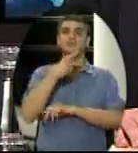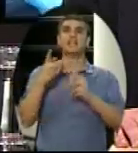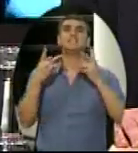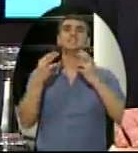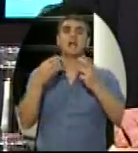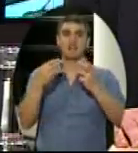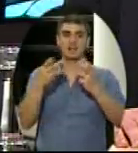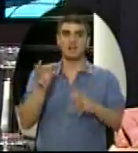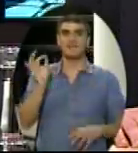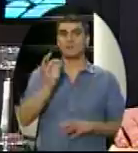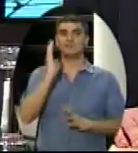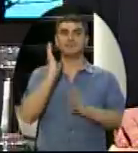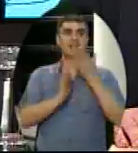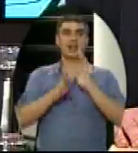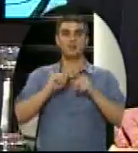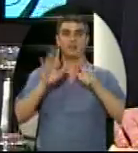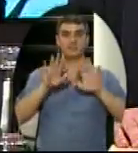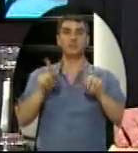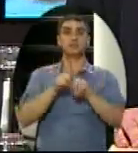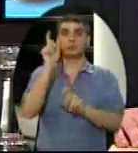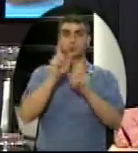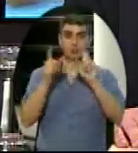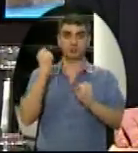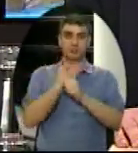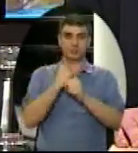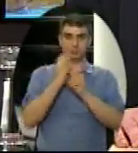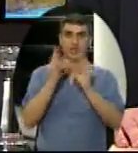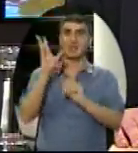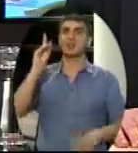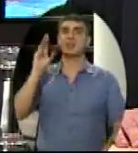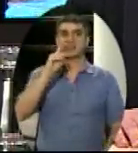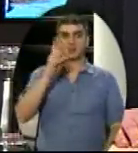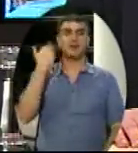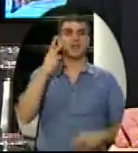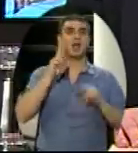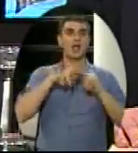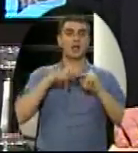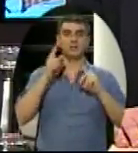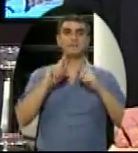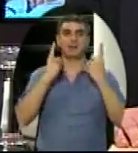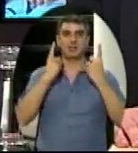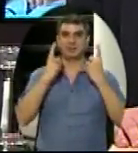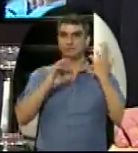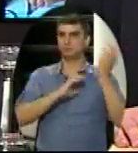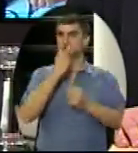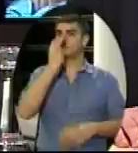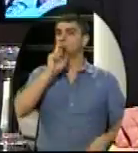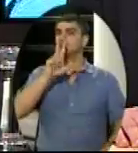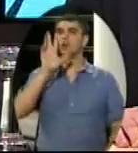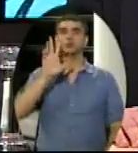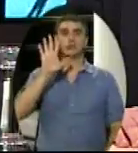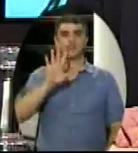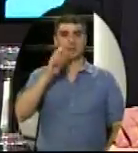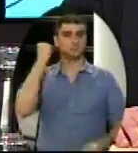סרטן, ומסיתה לאלימות וגזענות, כמו שהאנשים האלה עשו, ביחד עם דני דנון, ואחרי זה היה מקרה פורנות ב-23 במאי,